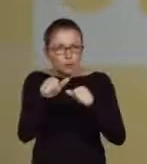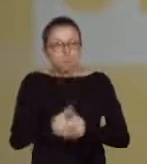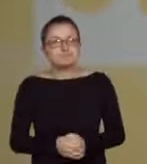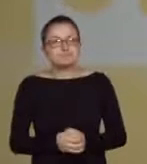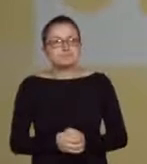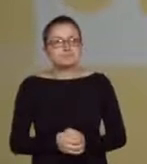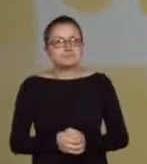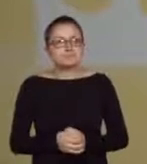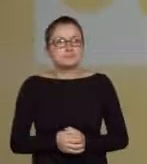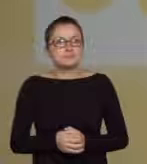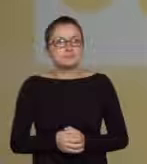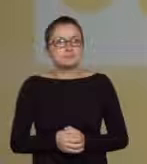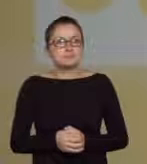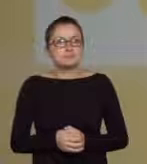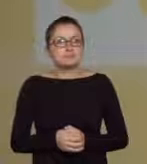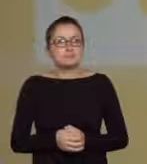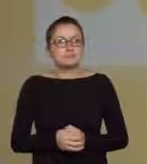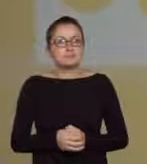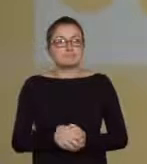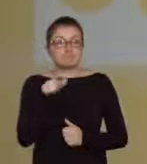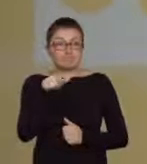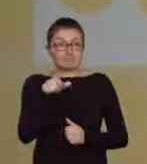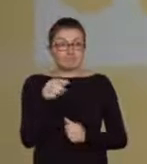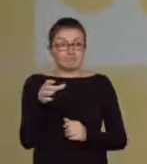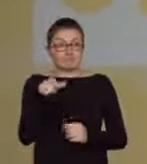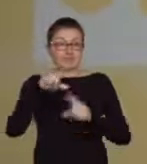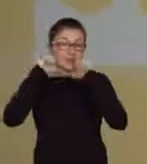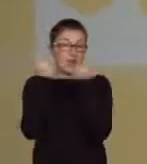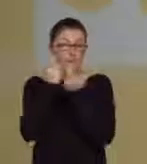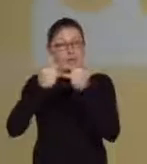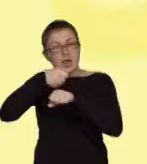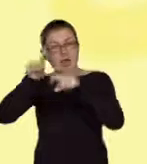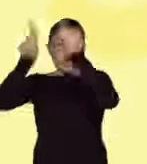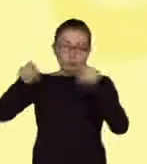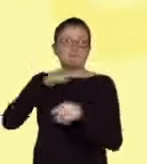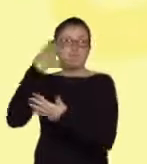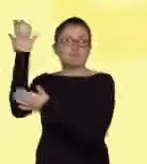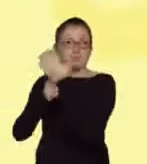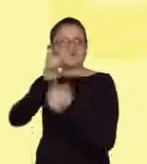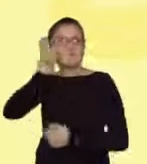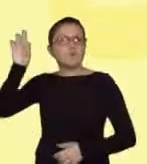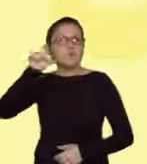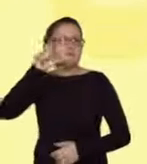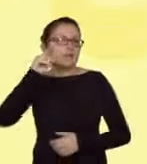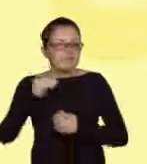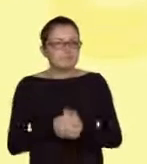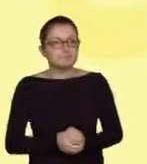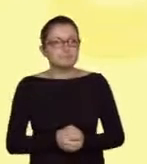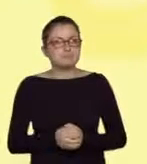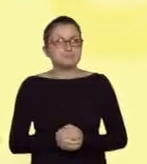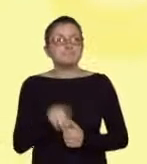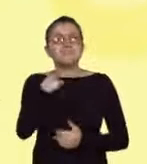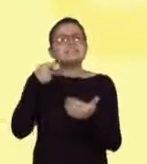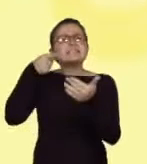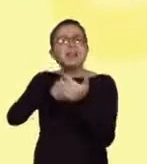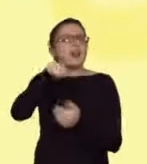Kompletną treść arkusza egzaminacyjnego możecie Państwo pobrać ze strony Centralnej Komisji Egzaminacyjnej. Celem opisanego doświadczenia